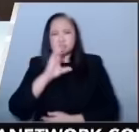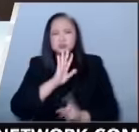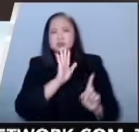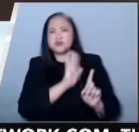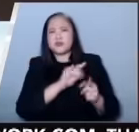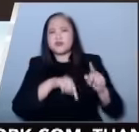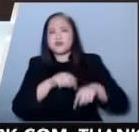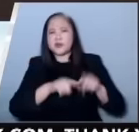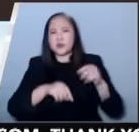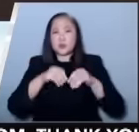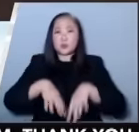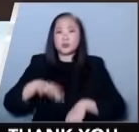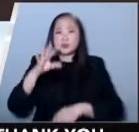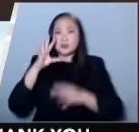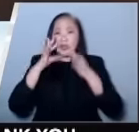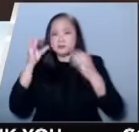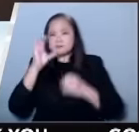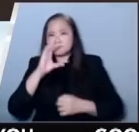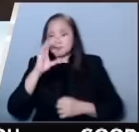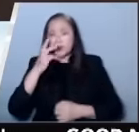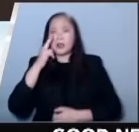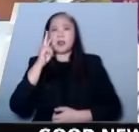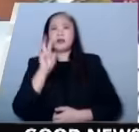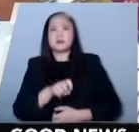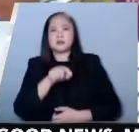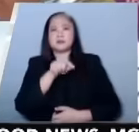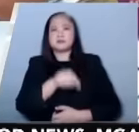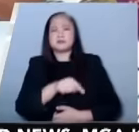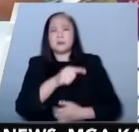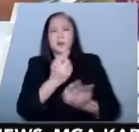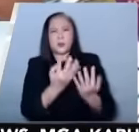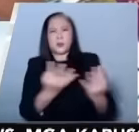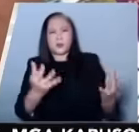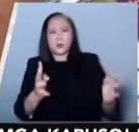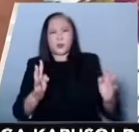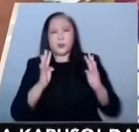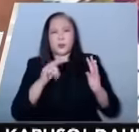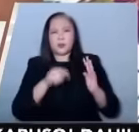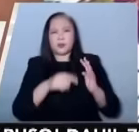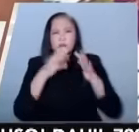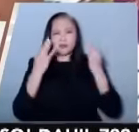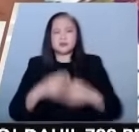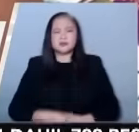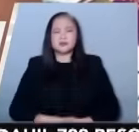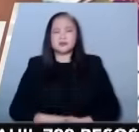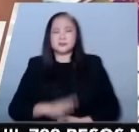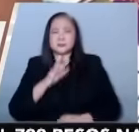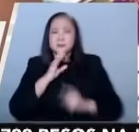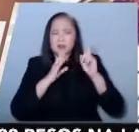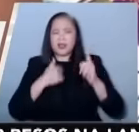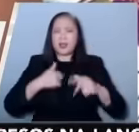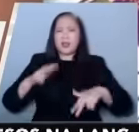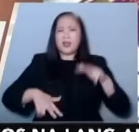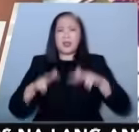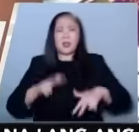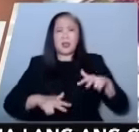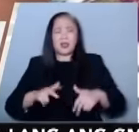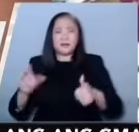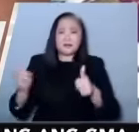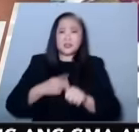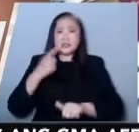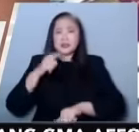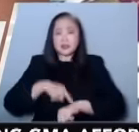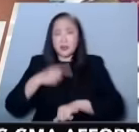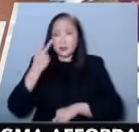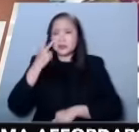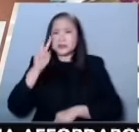Pero yon ang eksenang tumambad sa kanila. Natataranta na ako. Kasi first time na makakita ako ng ganun.